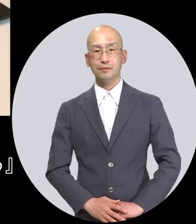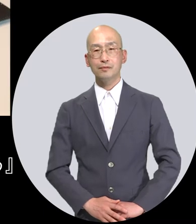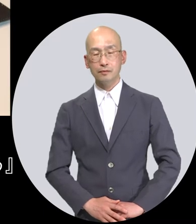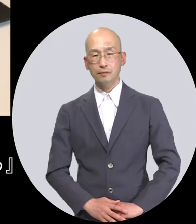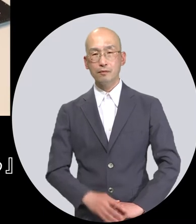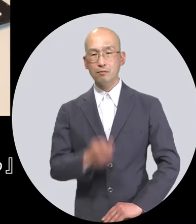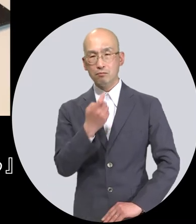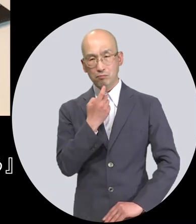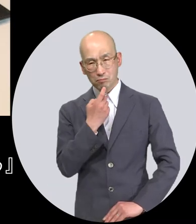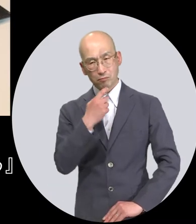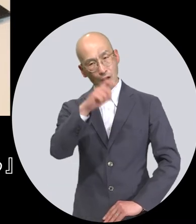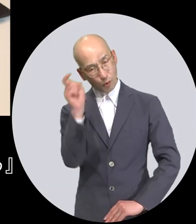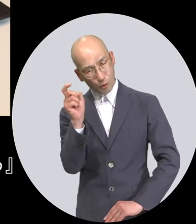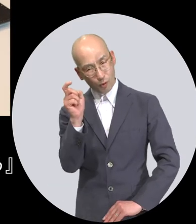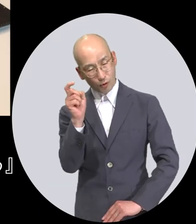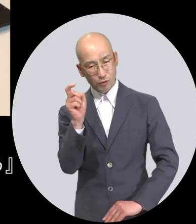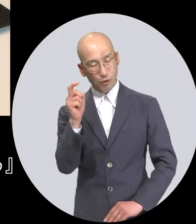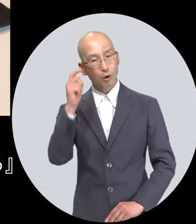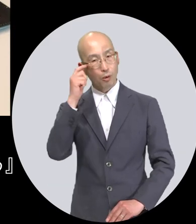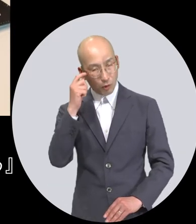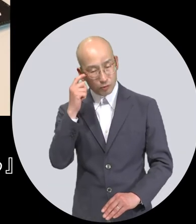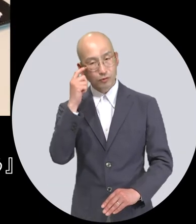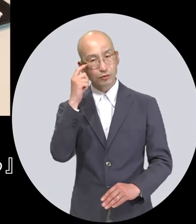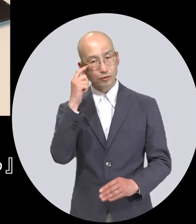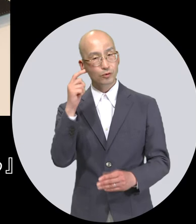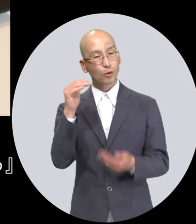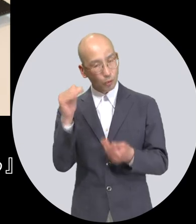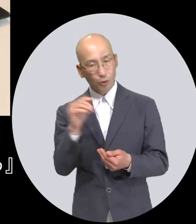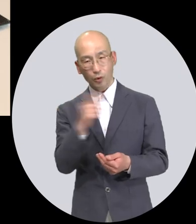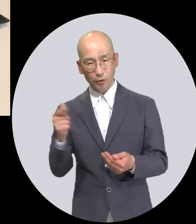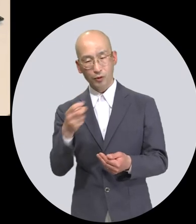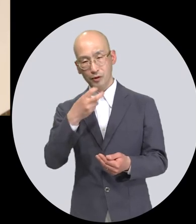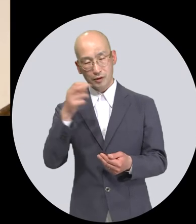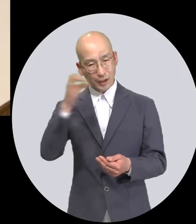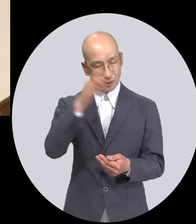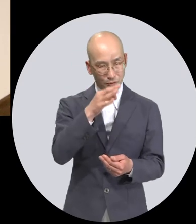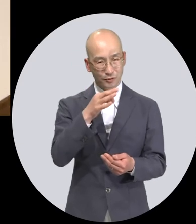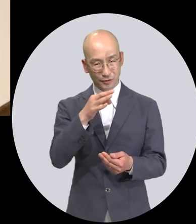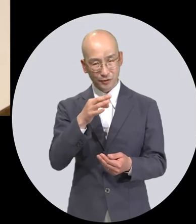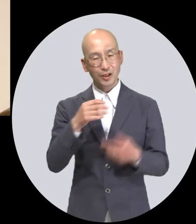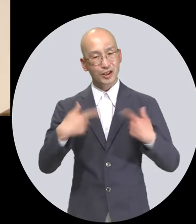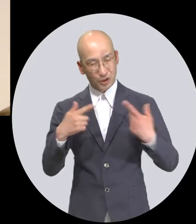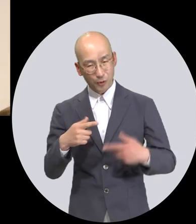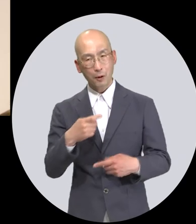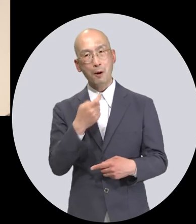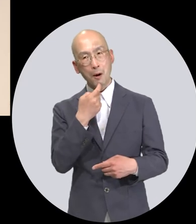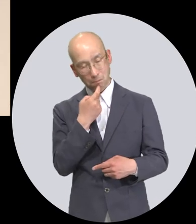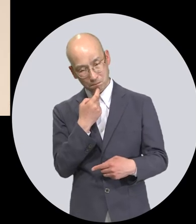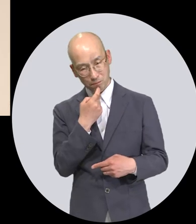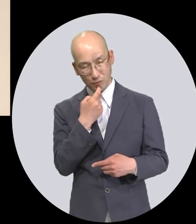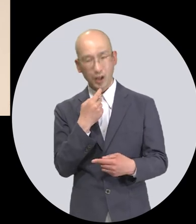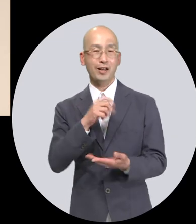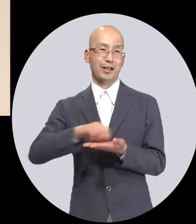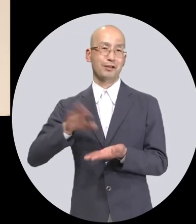こういう謎だと思うものや出来事を探そう、これかなり面白い。みんなの日常の謎がいろいろ書かれ